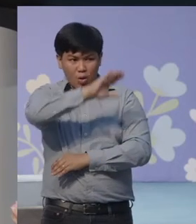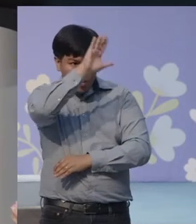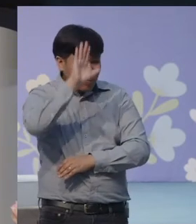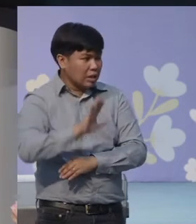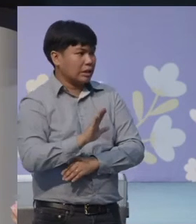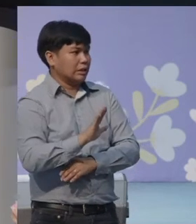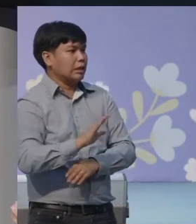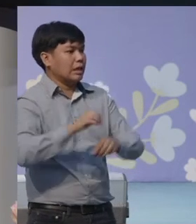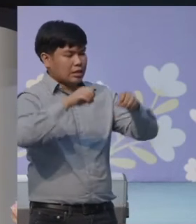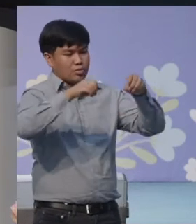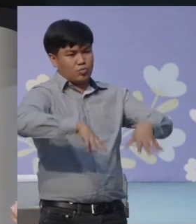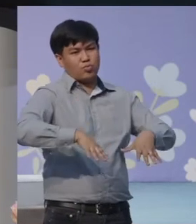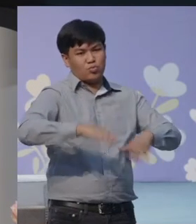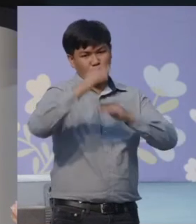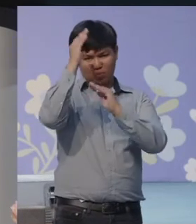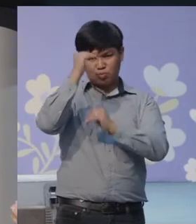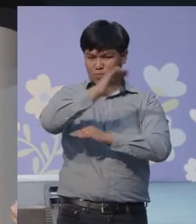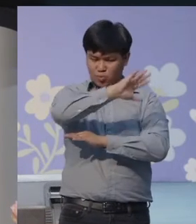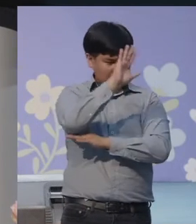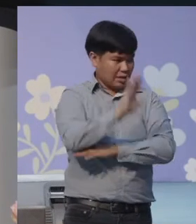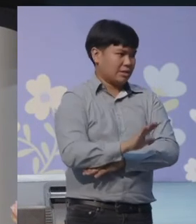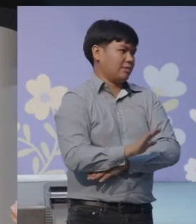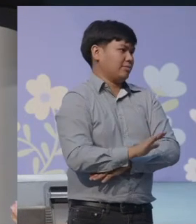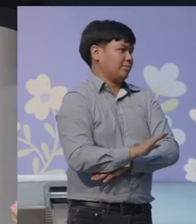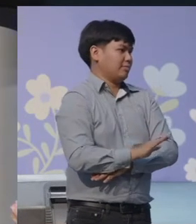kayong mawalan ng pag-asa.